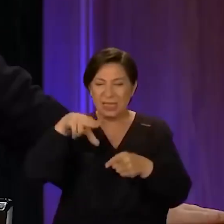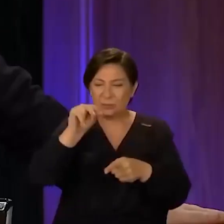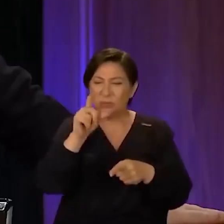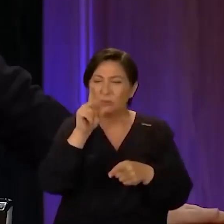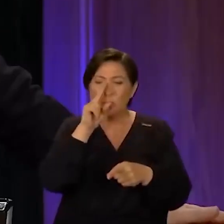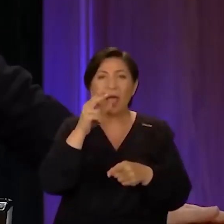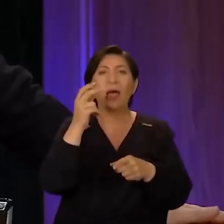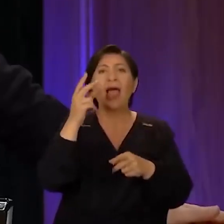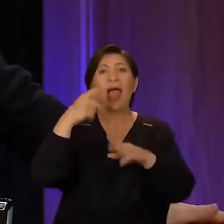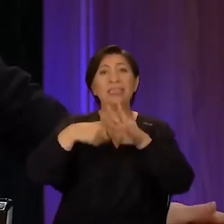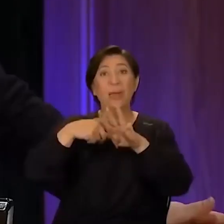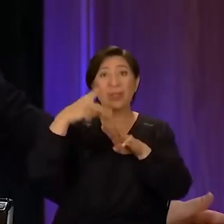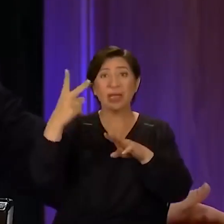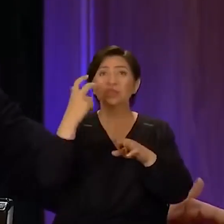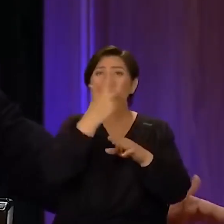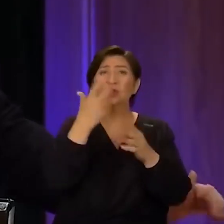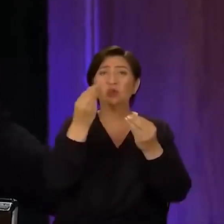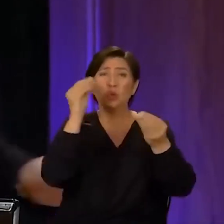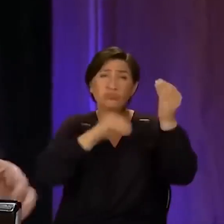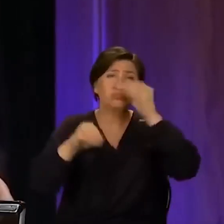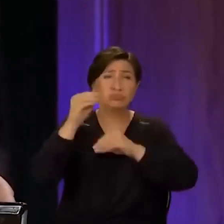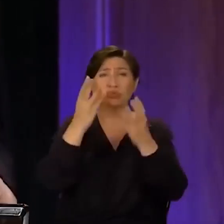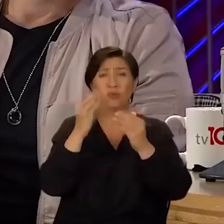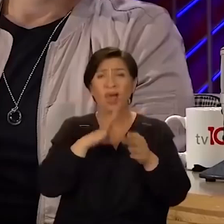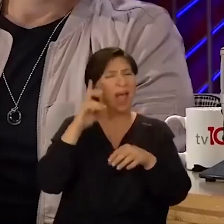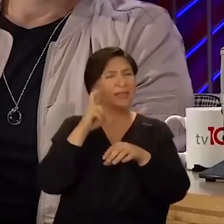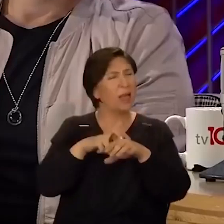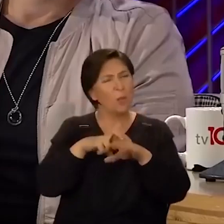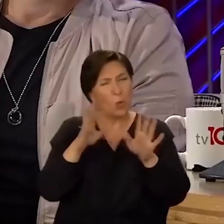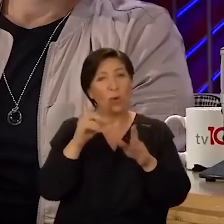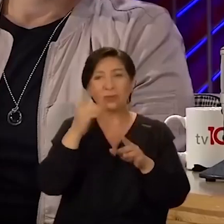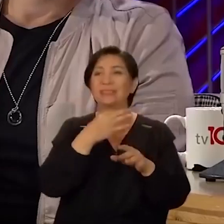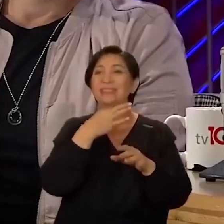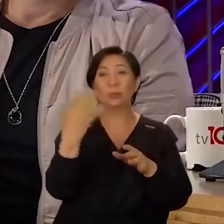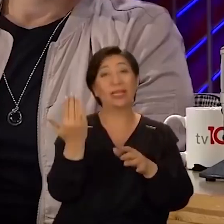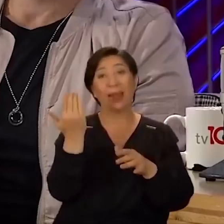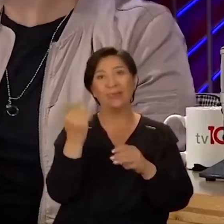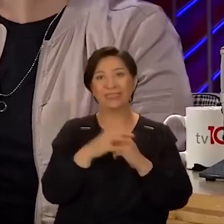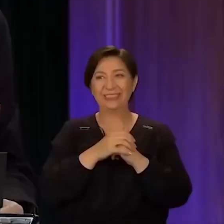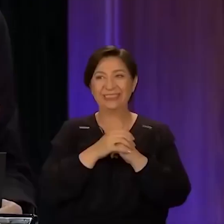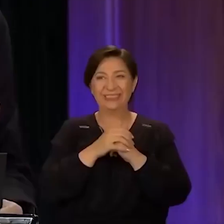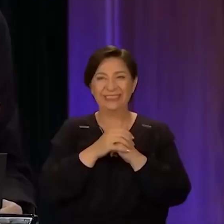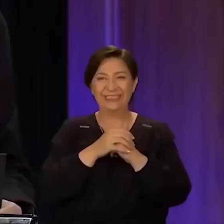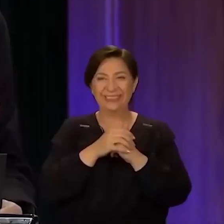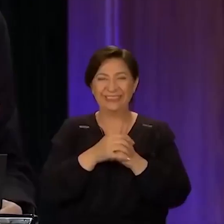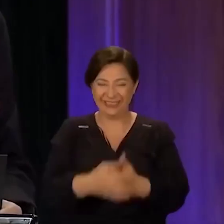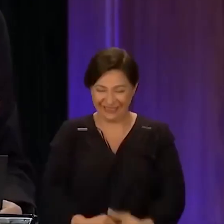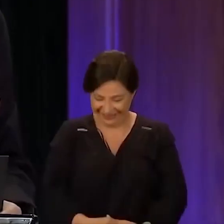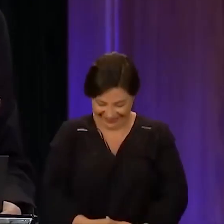sonunda Elizabeth ile ilgili çok şarkıları uzun sürdü kimse hatırlamıyordu oradan bir teşekkür gelebilir